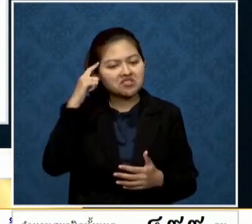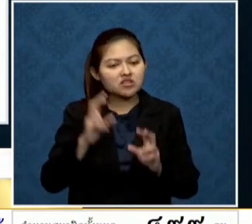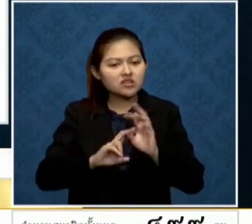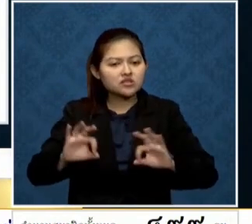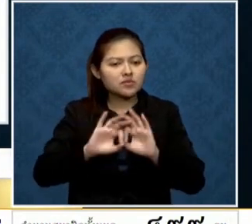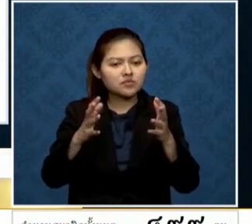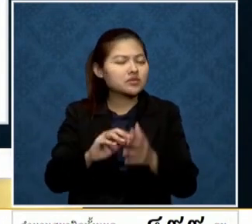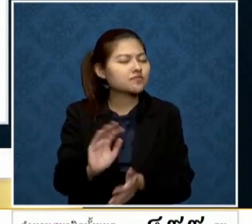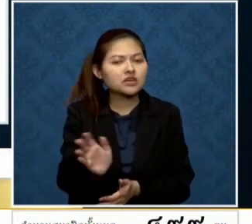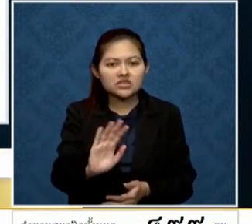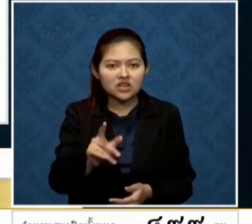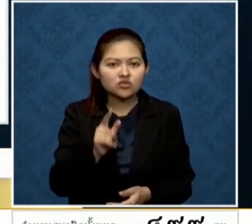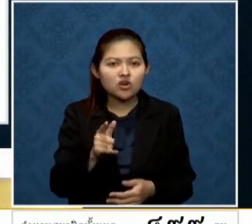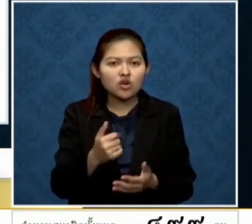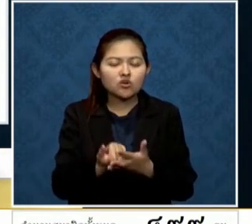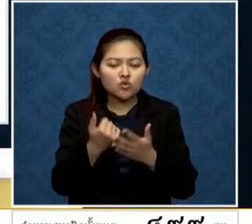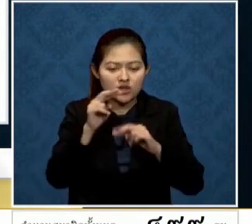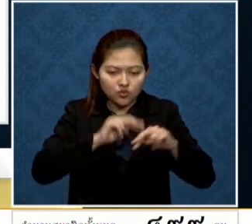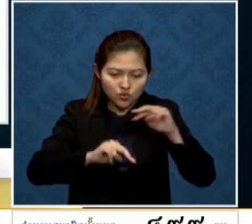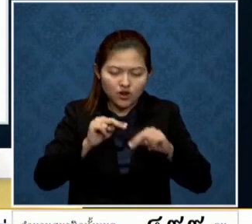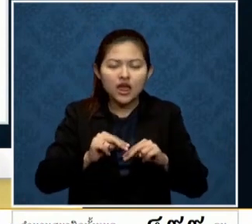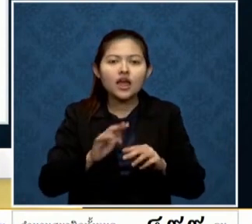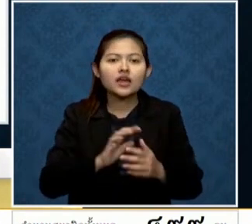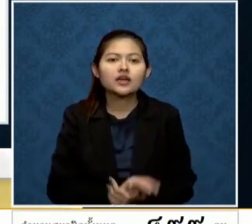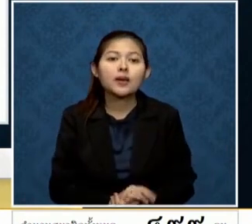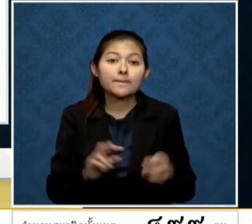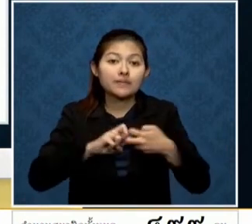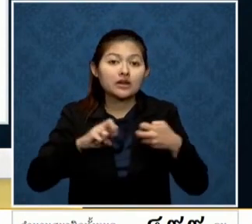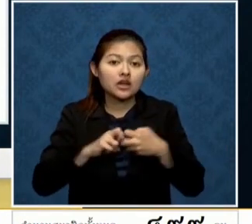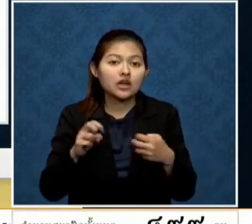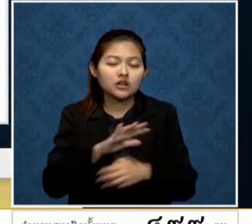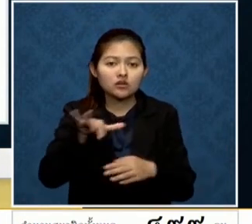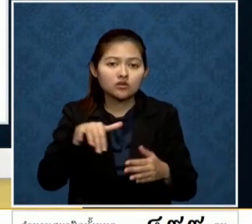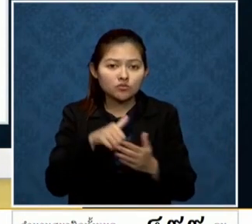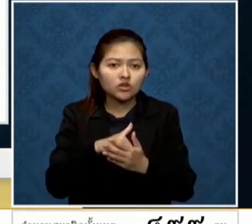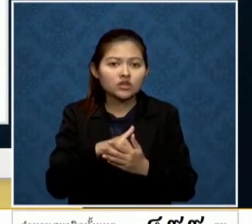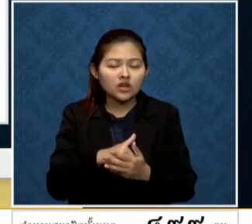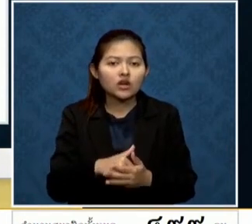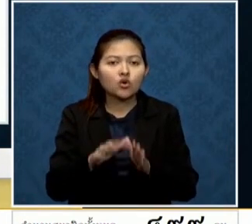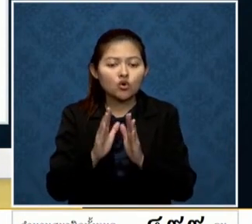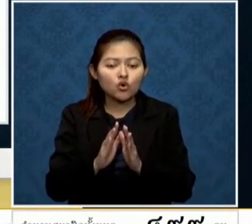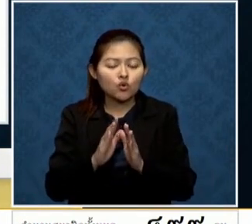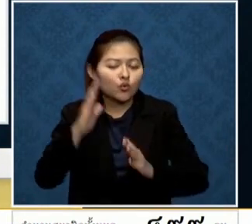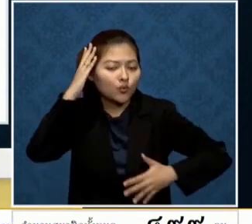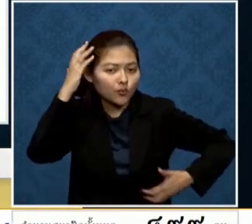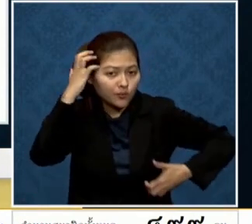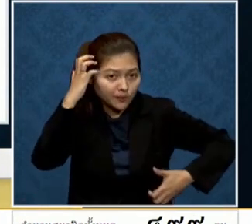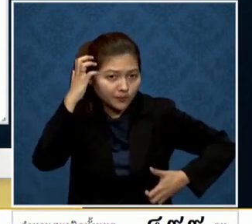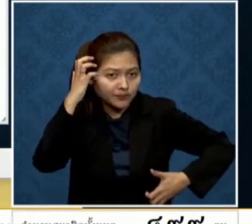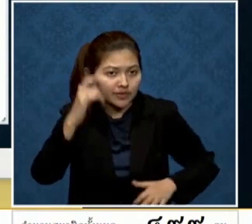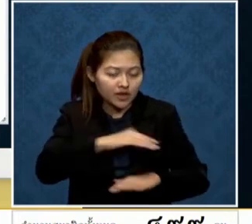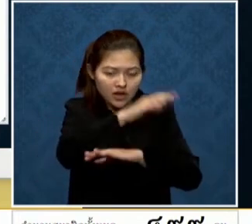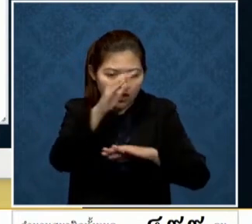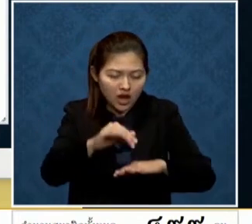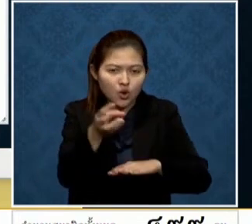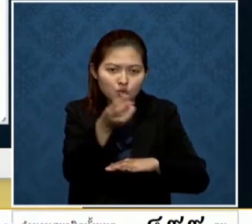ต่อไปแล้วนะคะโดยสรุปก็คือว่าปัญหาที่เกิดขึ้นทั้งหมดนะคะปัญหาก็คือประชากรลิงที่เขาน้อยเขาตัง